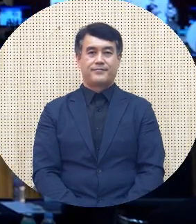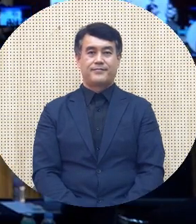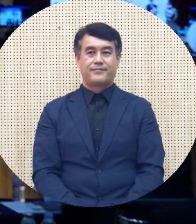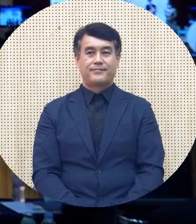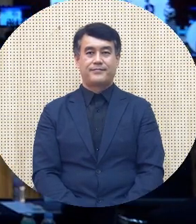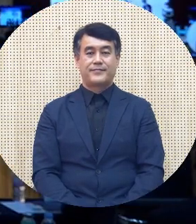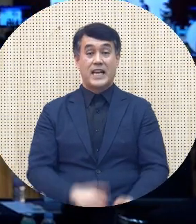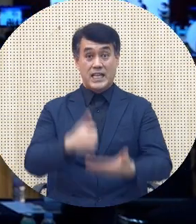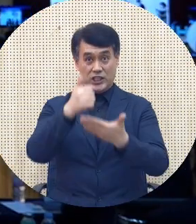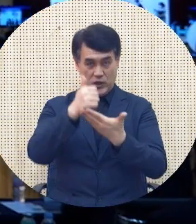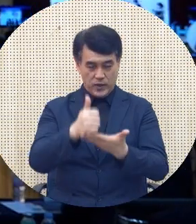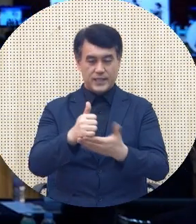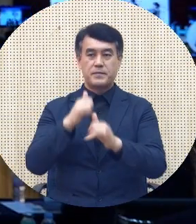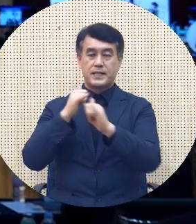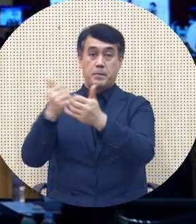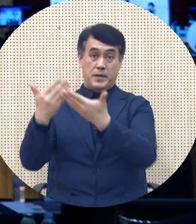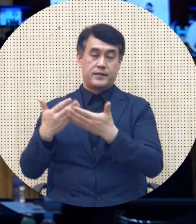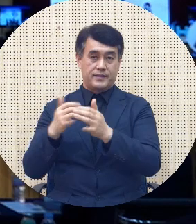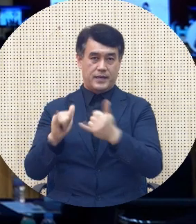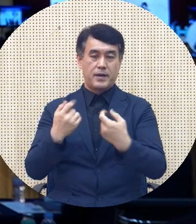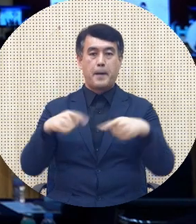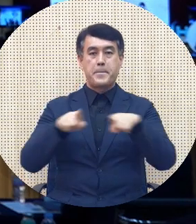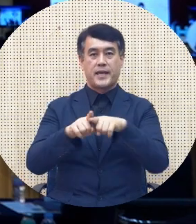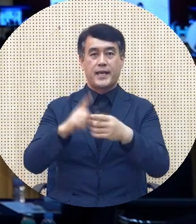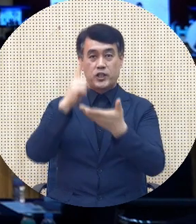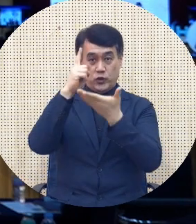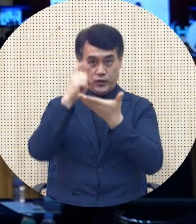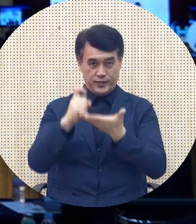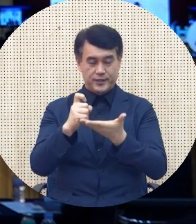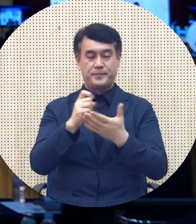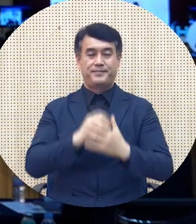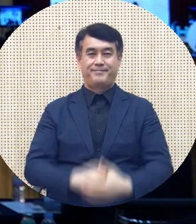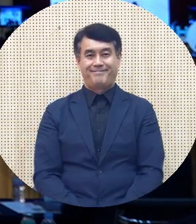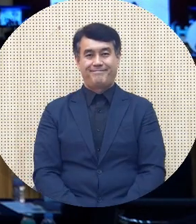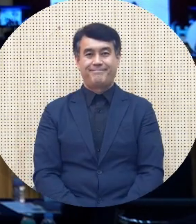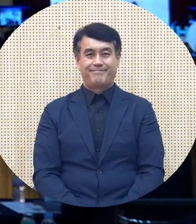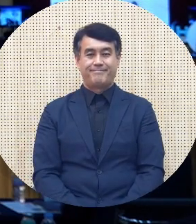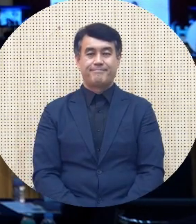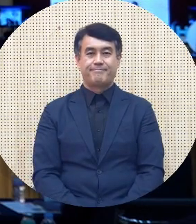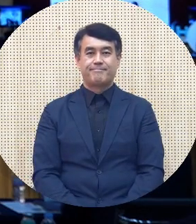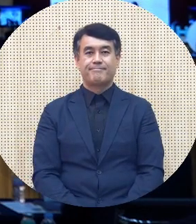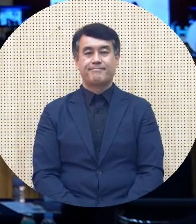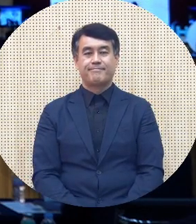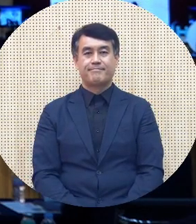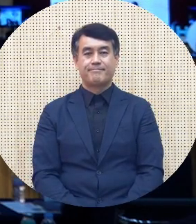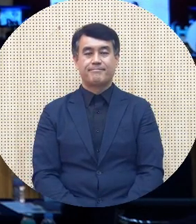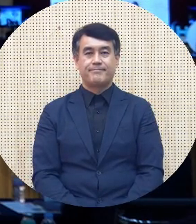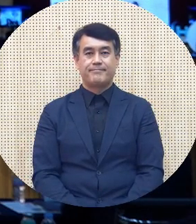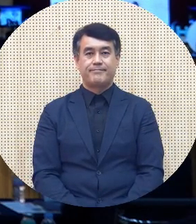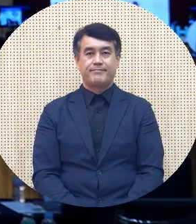네, 장관님과 수상자분들께서는 기념 촬영 진행하도록 하겠습니다.